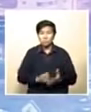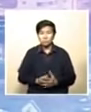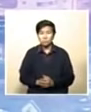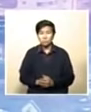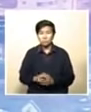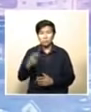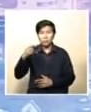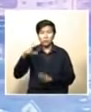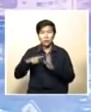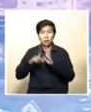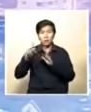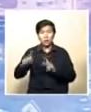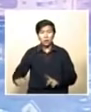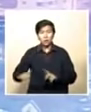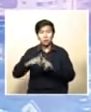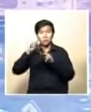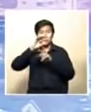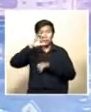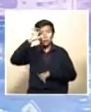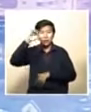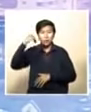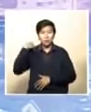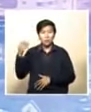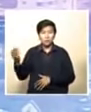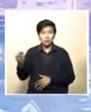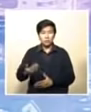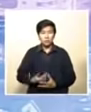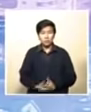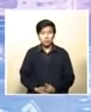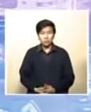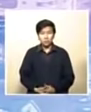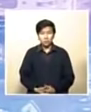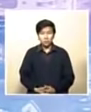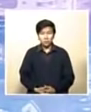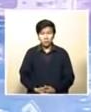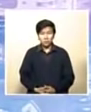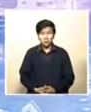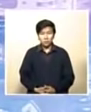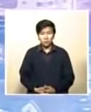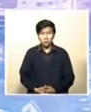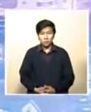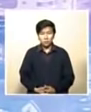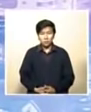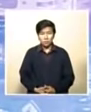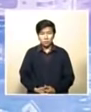ครับท่านจะใช้ผมเลิศอยู่กับเราด้วยนะครับขอบคุณครับท่านครับ